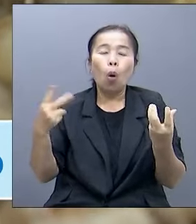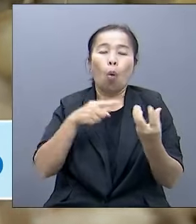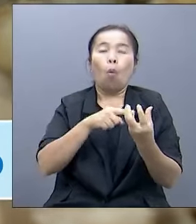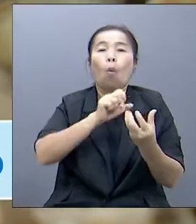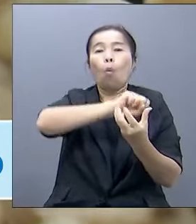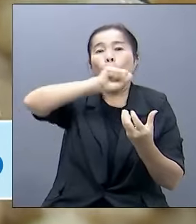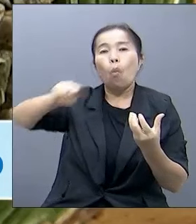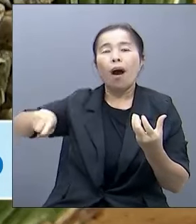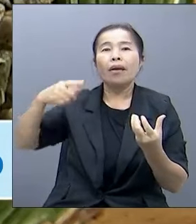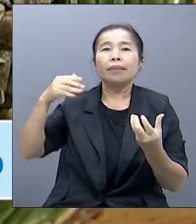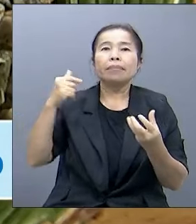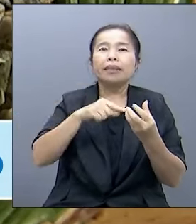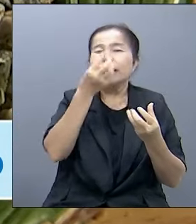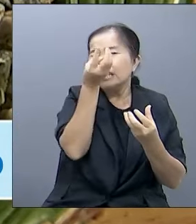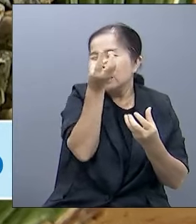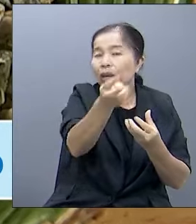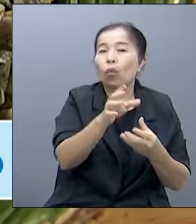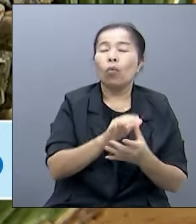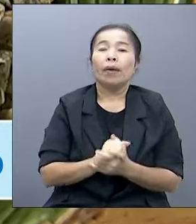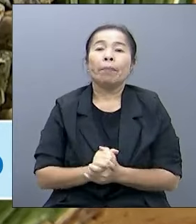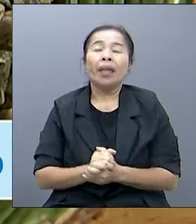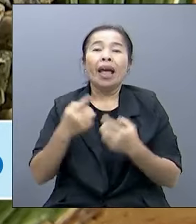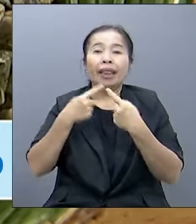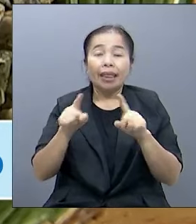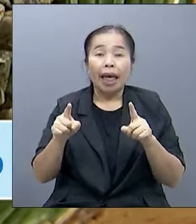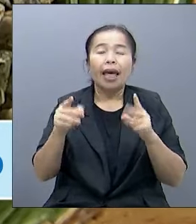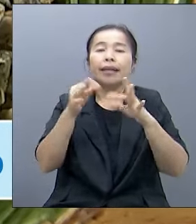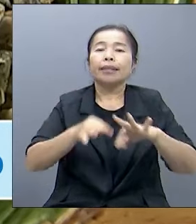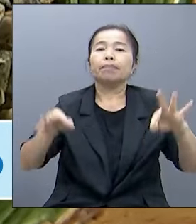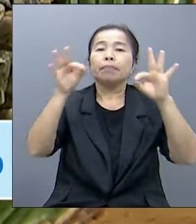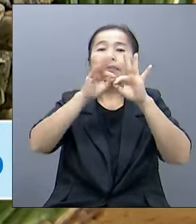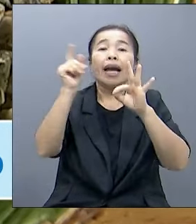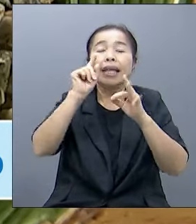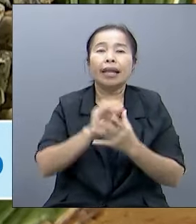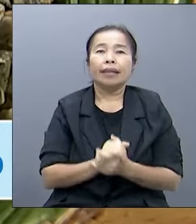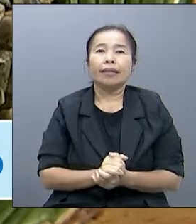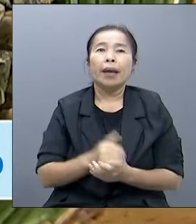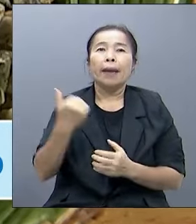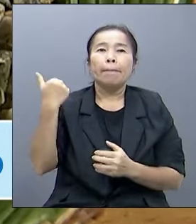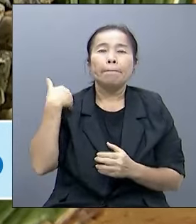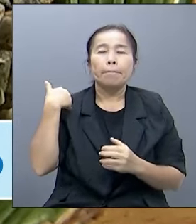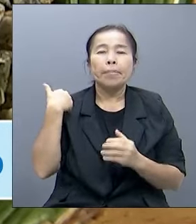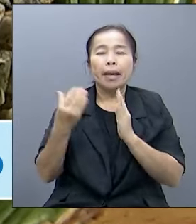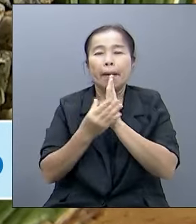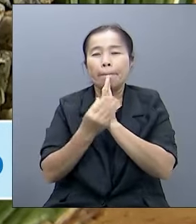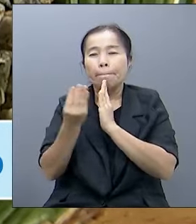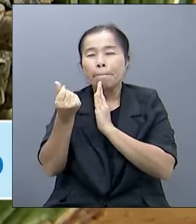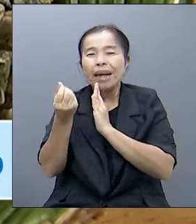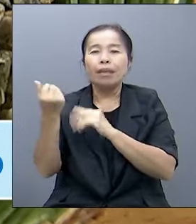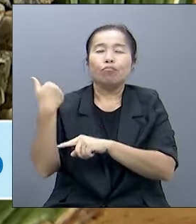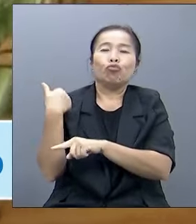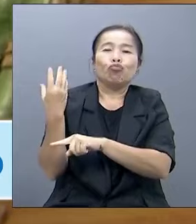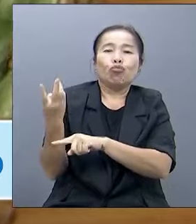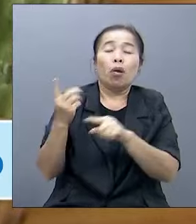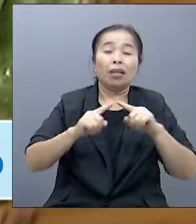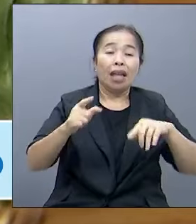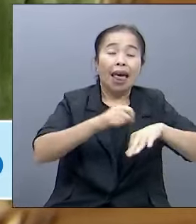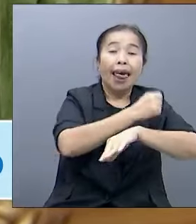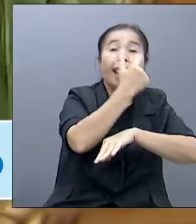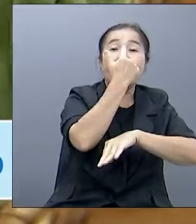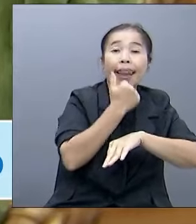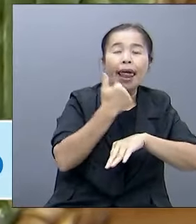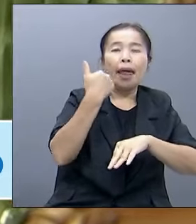ว่าไข่ไก่เพียงนิดเดียวเท่านั้นเองแต่จุดเด่นของไข่ไก่ก็คือมีไขมันต่ำมากค่ะ นอกจากนี้ไข่มดแดงยังมีเบต้า